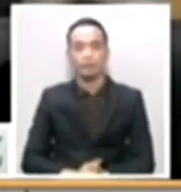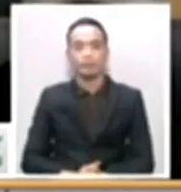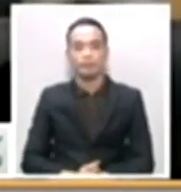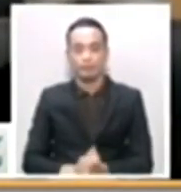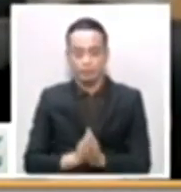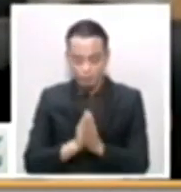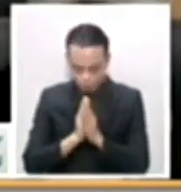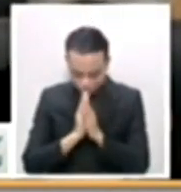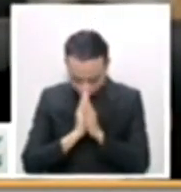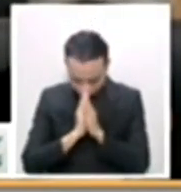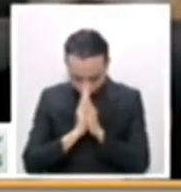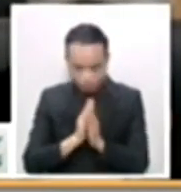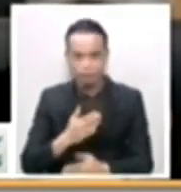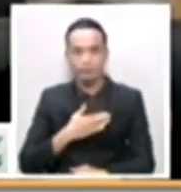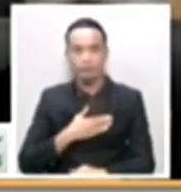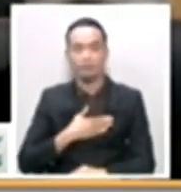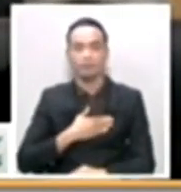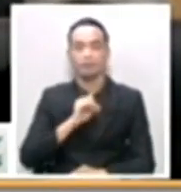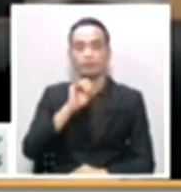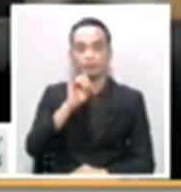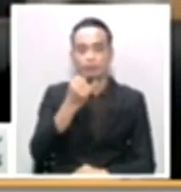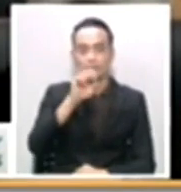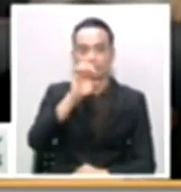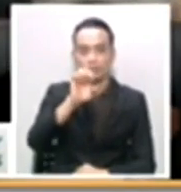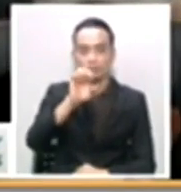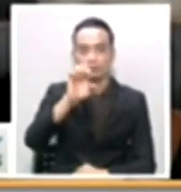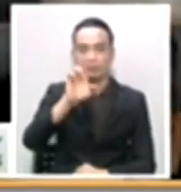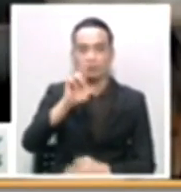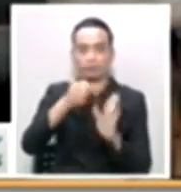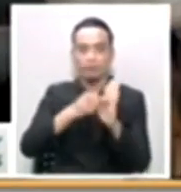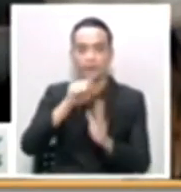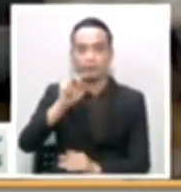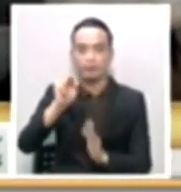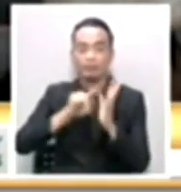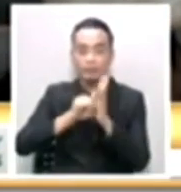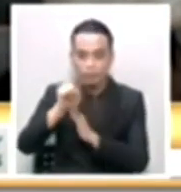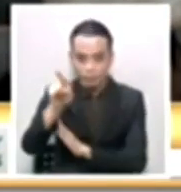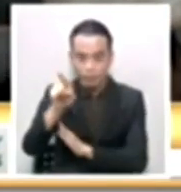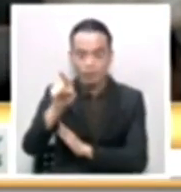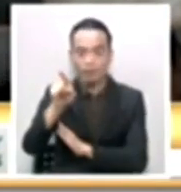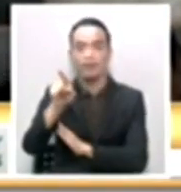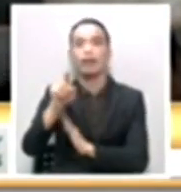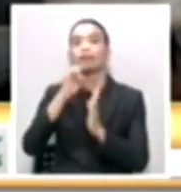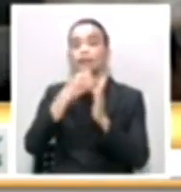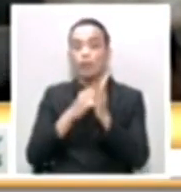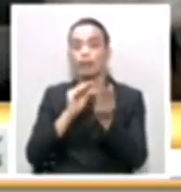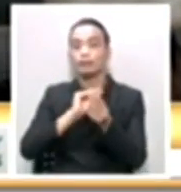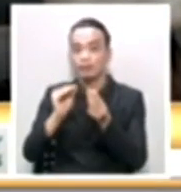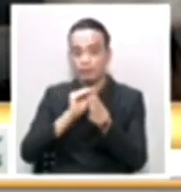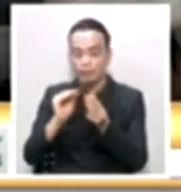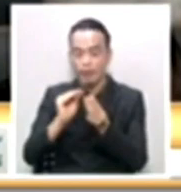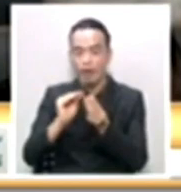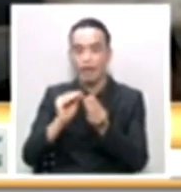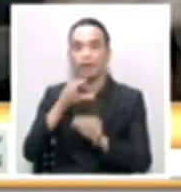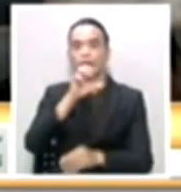กราบเรียนท่านประธานสภาที่เคารพผมจิรัตทองสุวรรณผู้แทนราษฎรจังหวัดฉะเชิงเทราพรรคอนาคตใหม่ก่อนอื่นต้